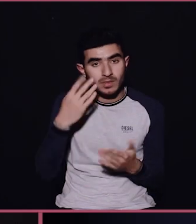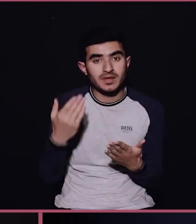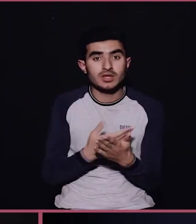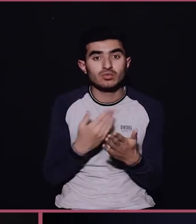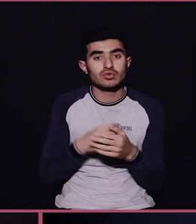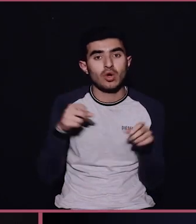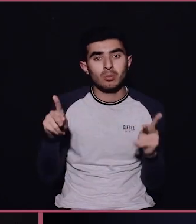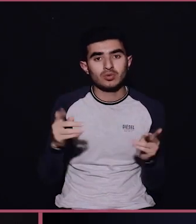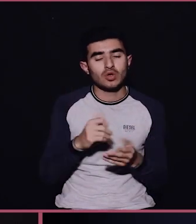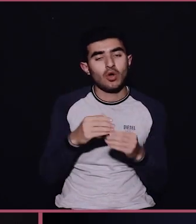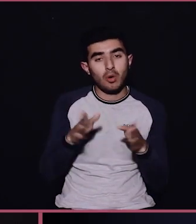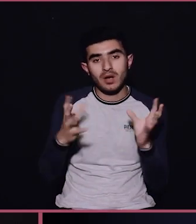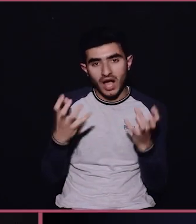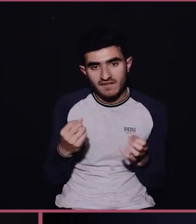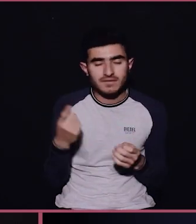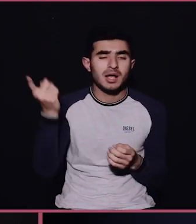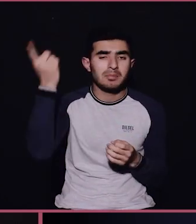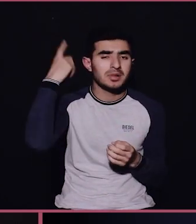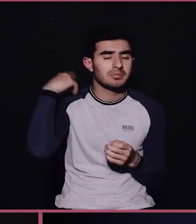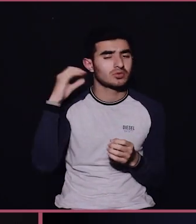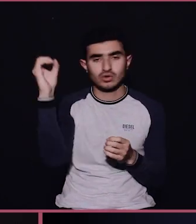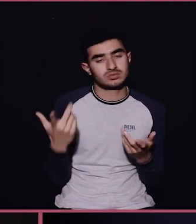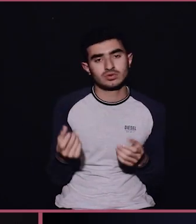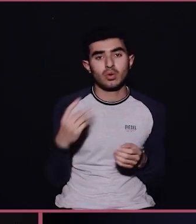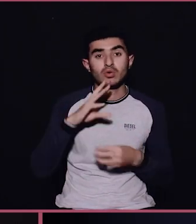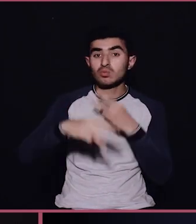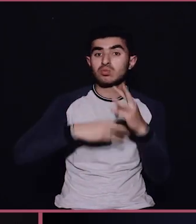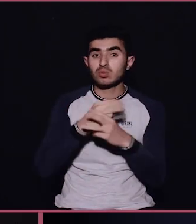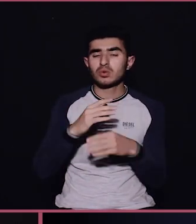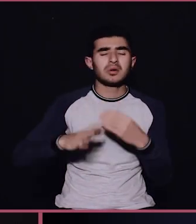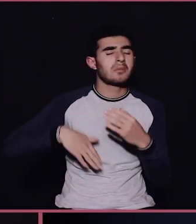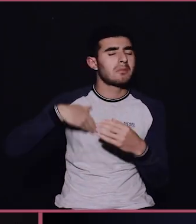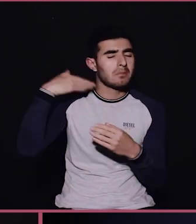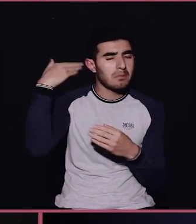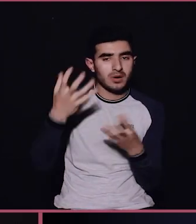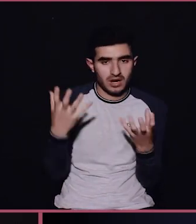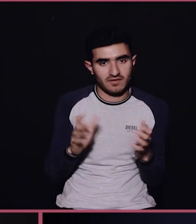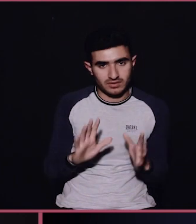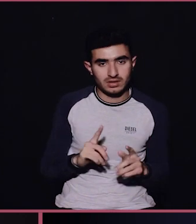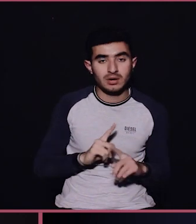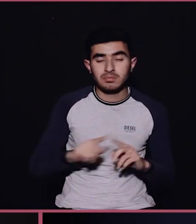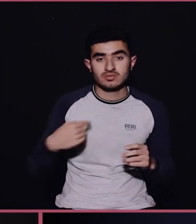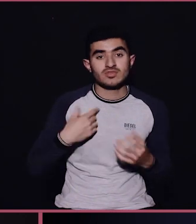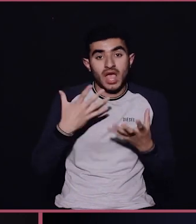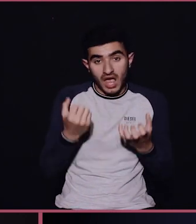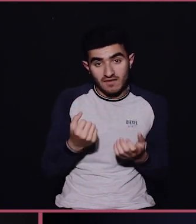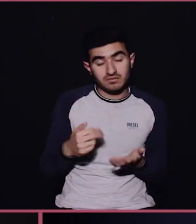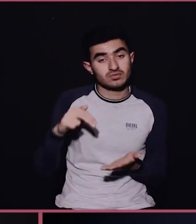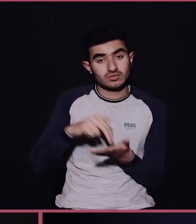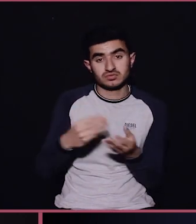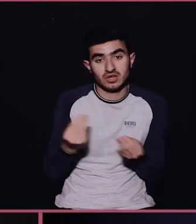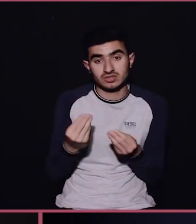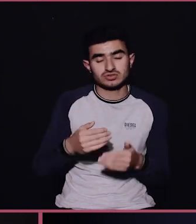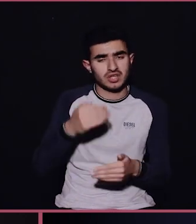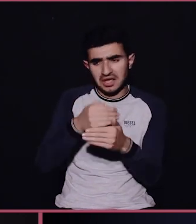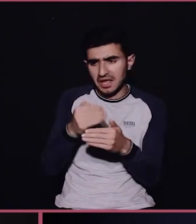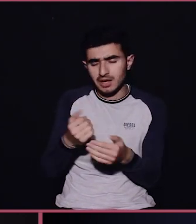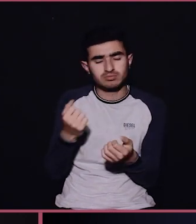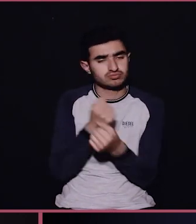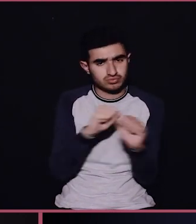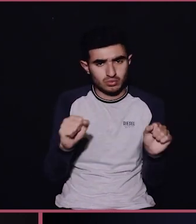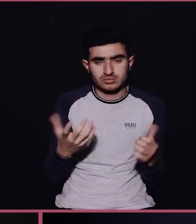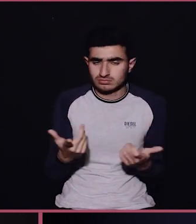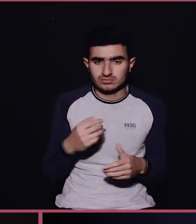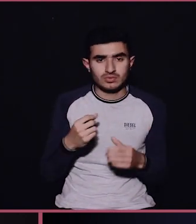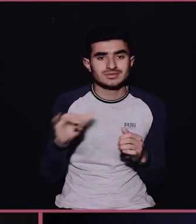آج کی ینگر جنریشن کے سامنے اس طرح کی اپرچونیٹیز اوپن ہوئی ہیں جو اس سے پچھلی جنریشن کے پاس نہیں تھیں اور دنیا کے پاس بہت دیر سے تھیں. سو وی ہیو اے